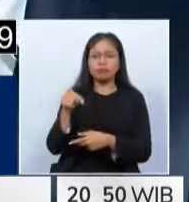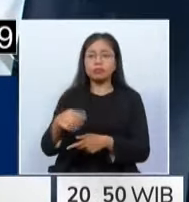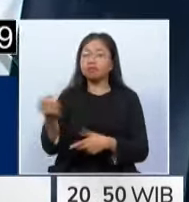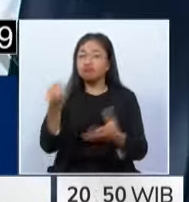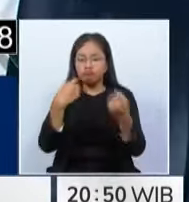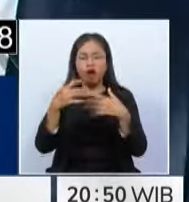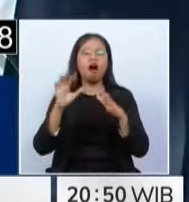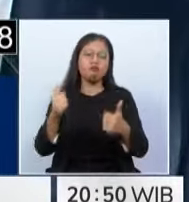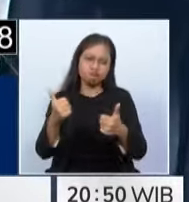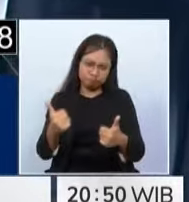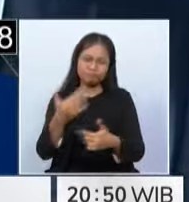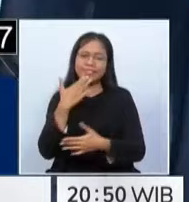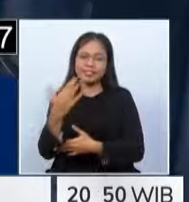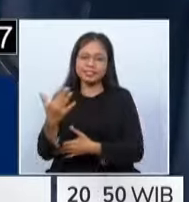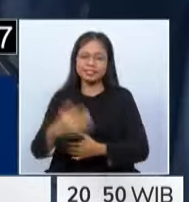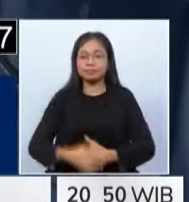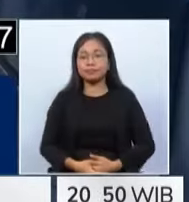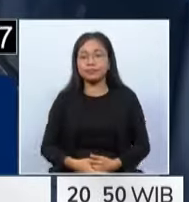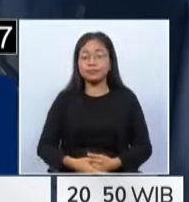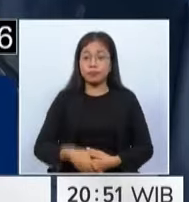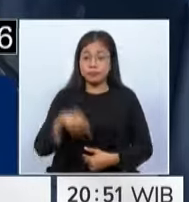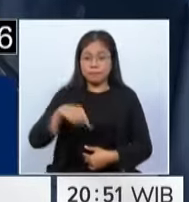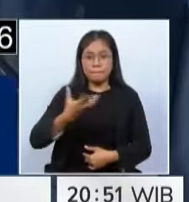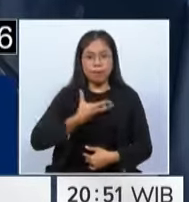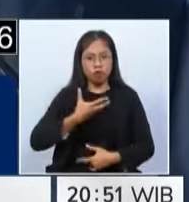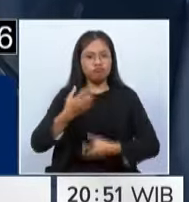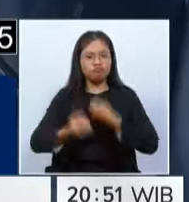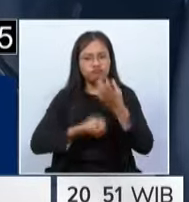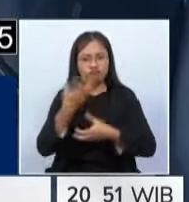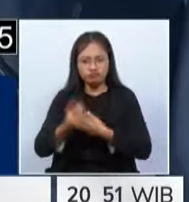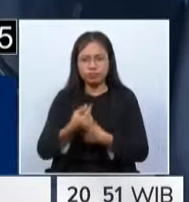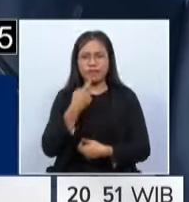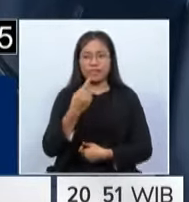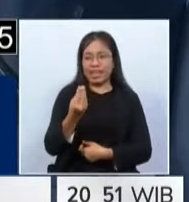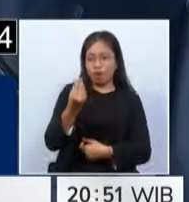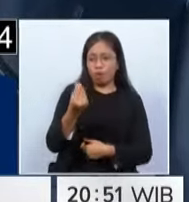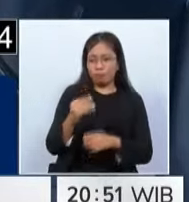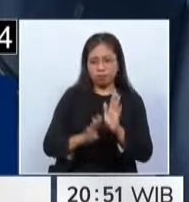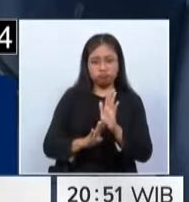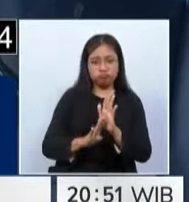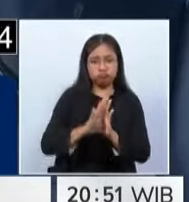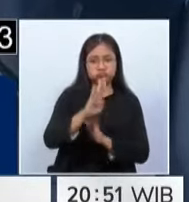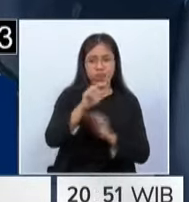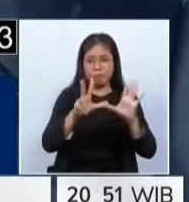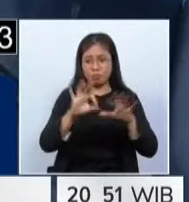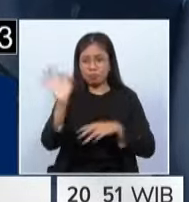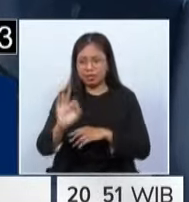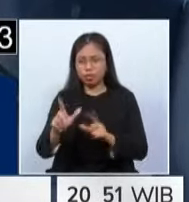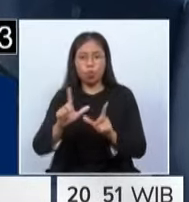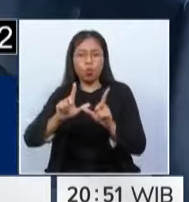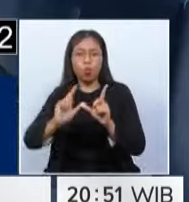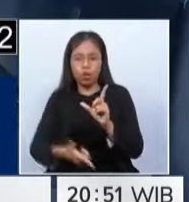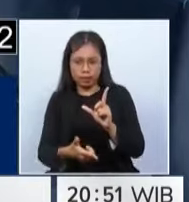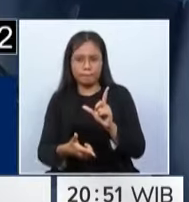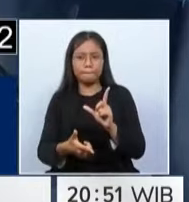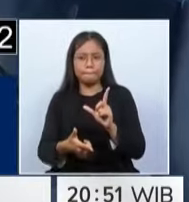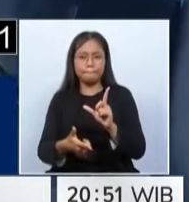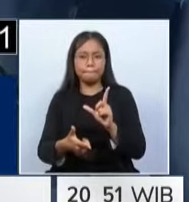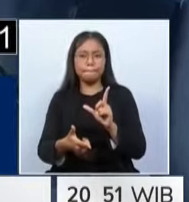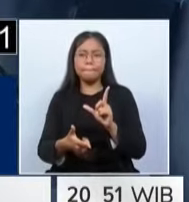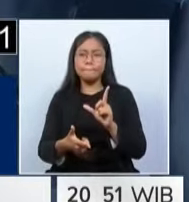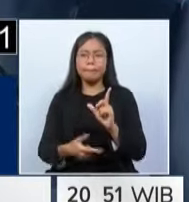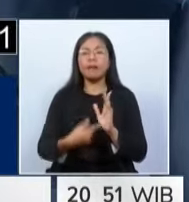ingin meng Nyatakan dengan jelas maka pertumbuhan ekonomi 7% wajib alokasi 1 sampai 2%